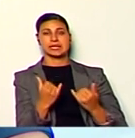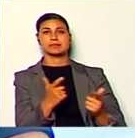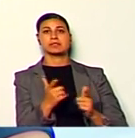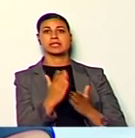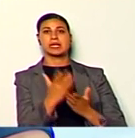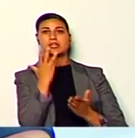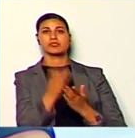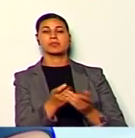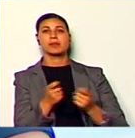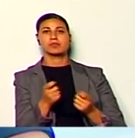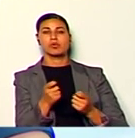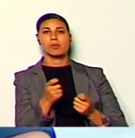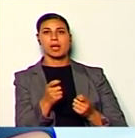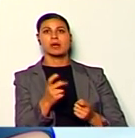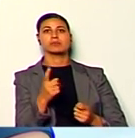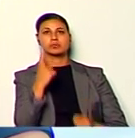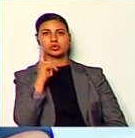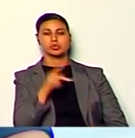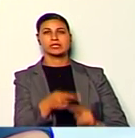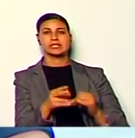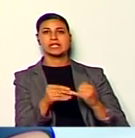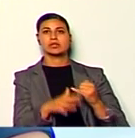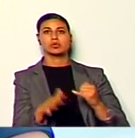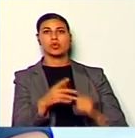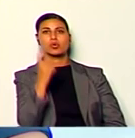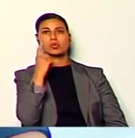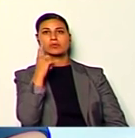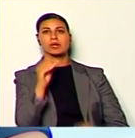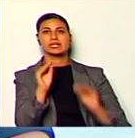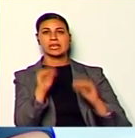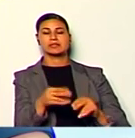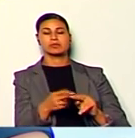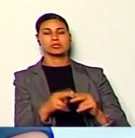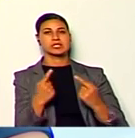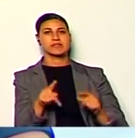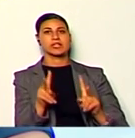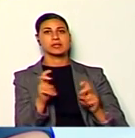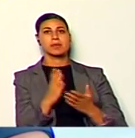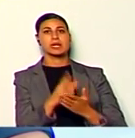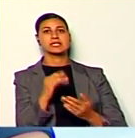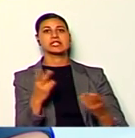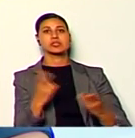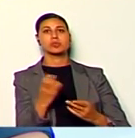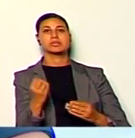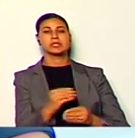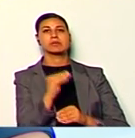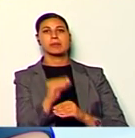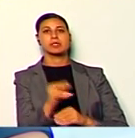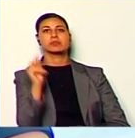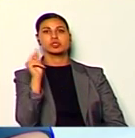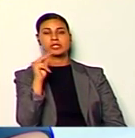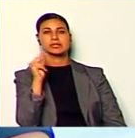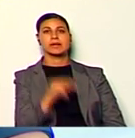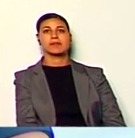არის თვითმმართველობა ითვისოს ეს ტერიტორიები და გონივრულად განსაზღვროს, ეს ცოტა სხვა თემაა და საჭიროებს კიდევ დამატებით